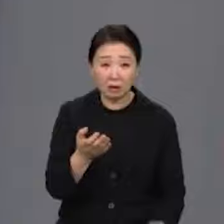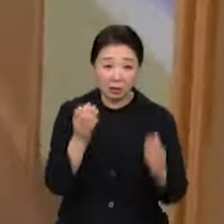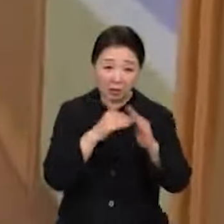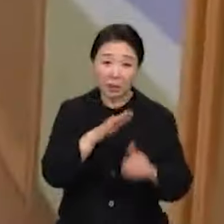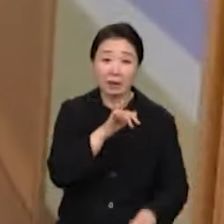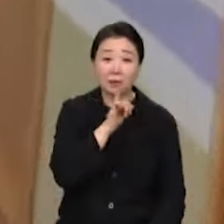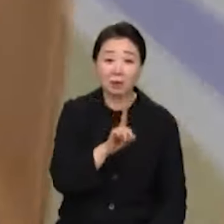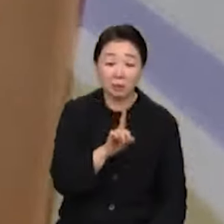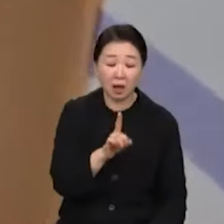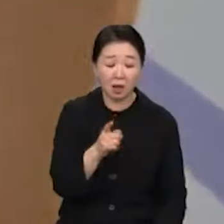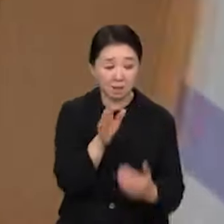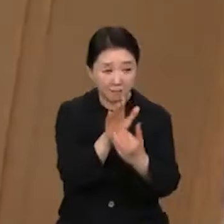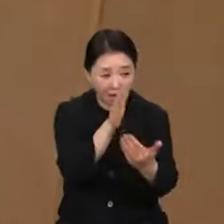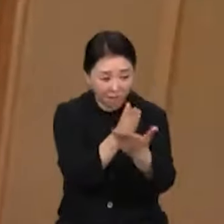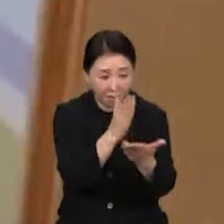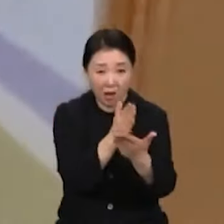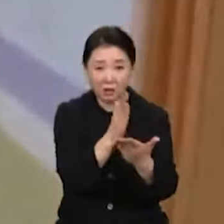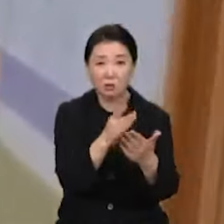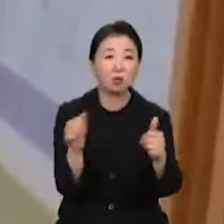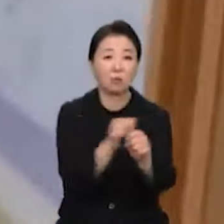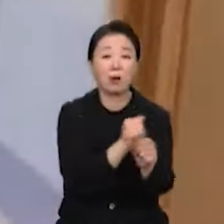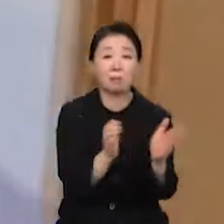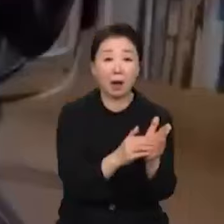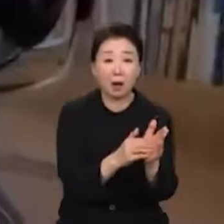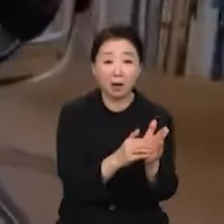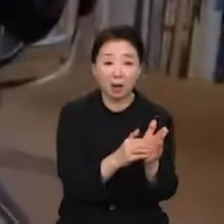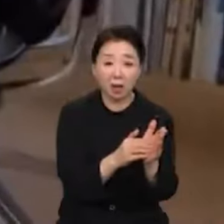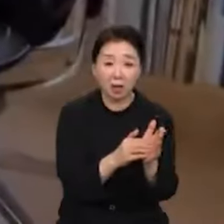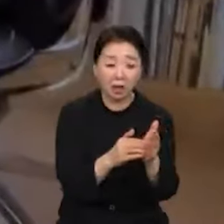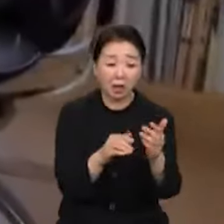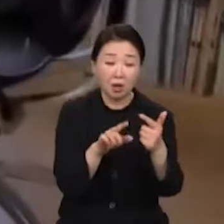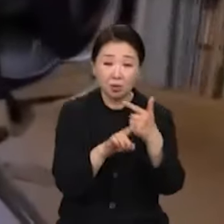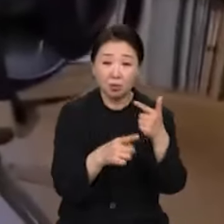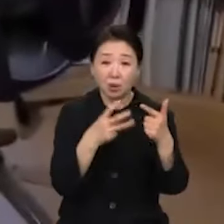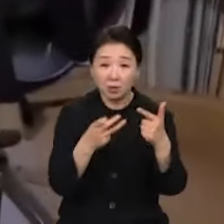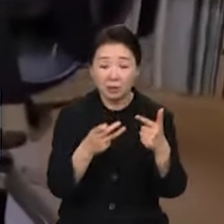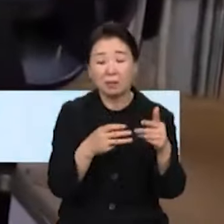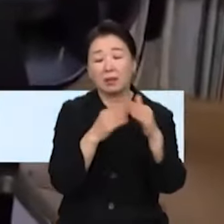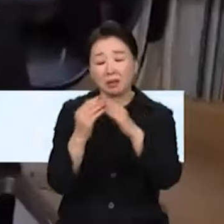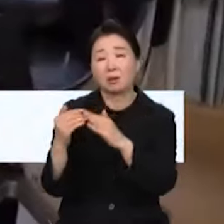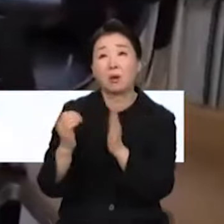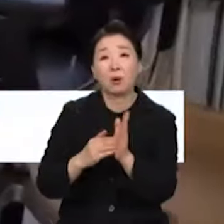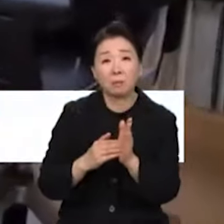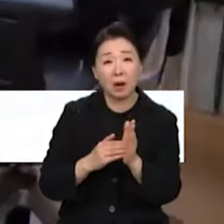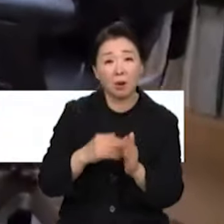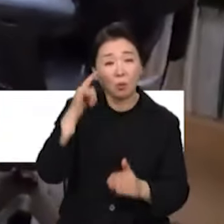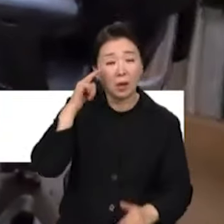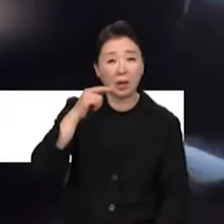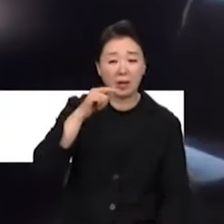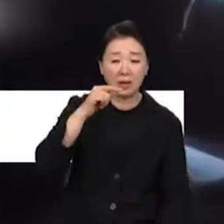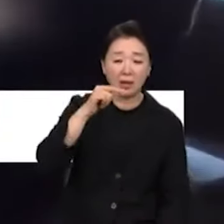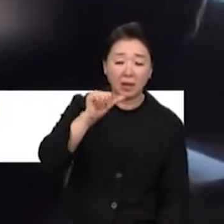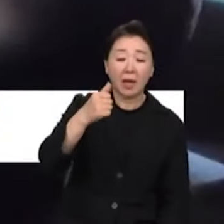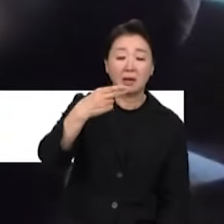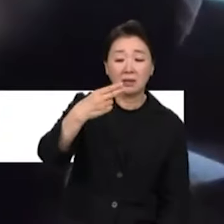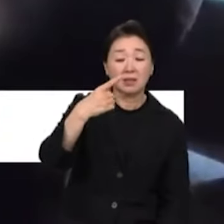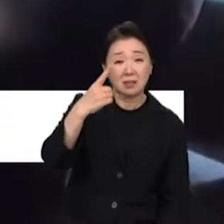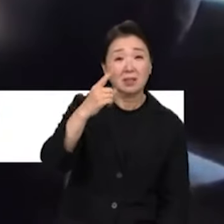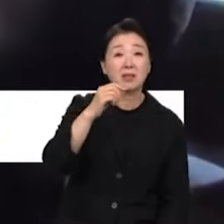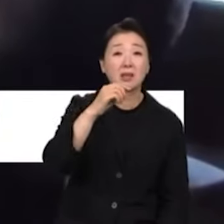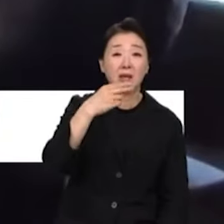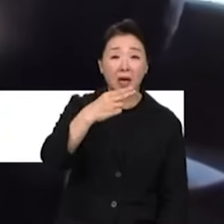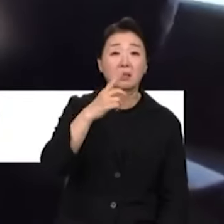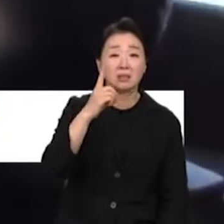일입니다. 이 학생은 지난달 14일 전화가 왔습니다. 과잉 행동장애 ADHD가 의심됐습니다.